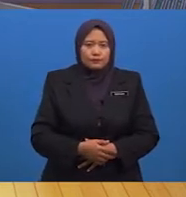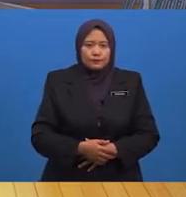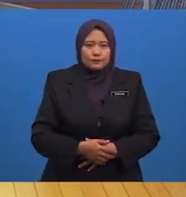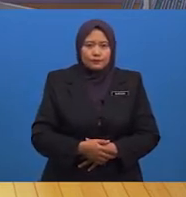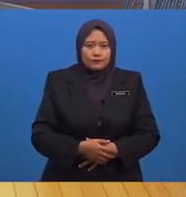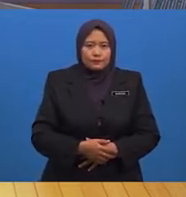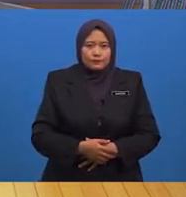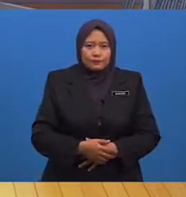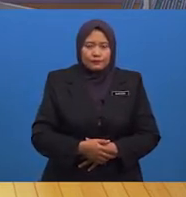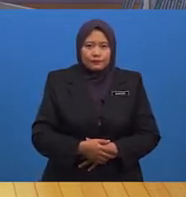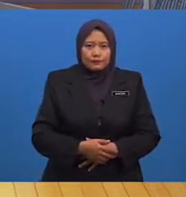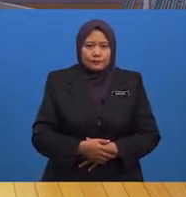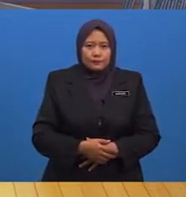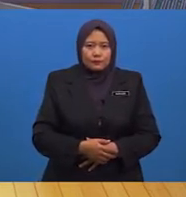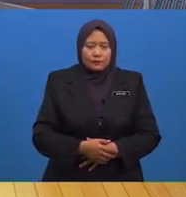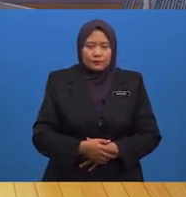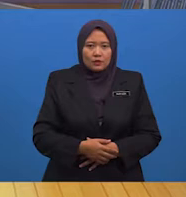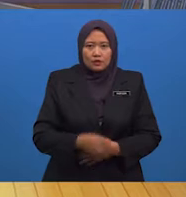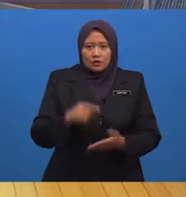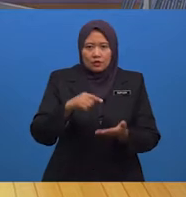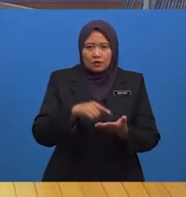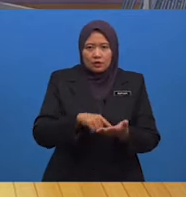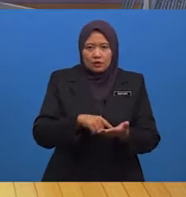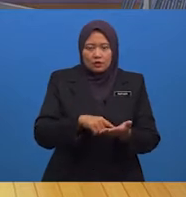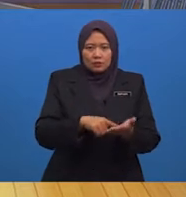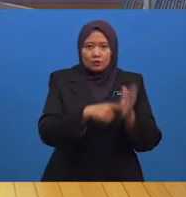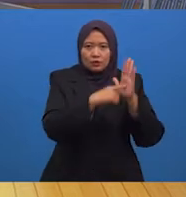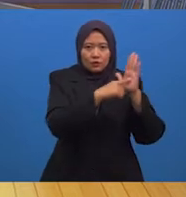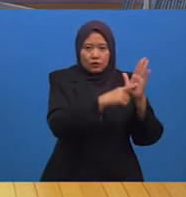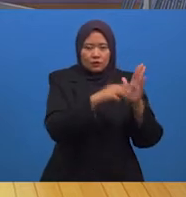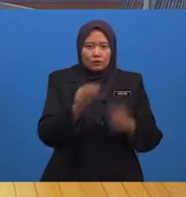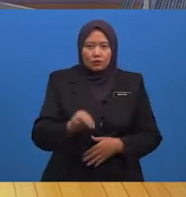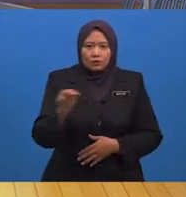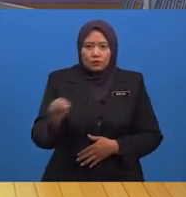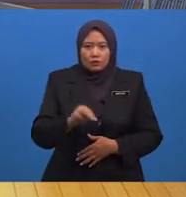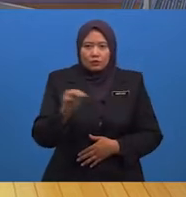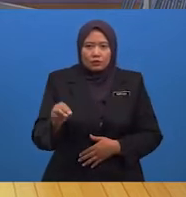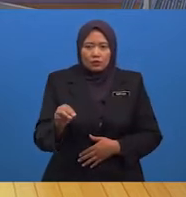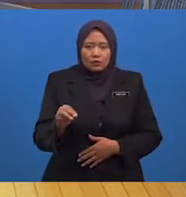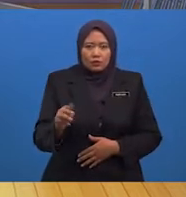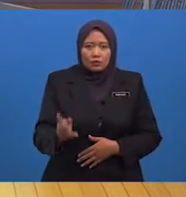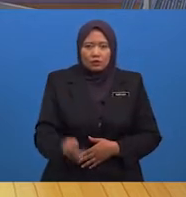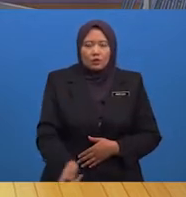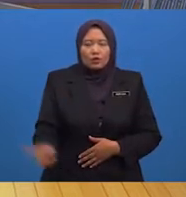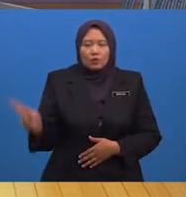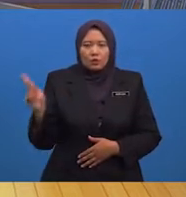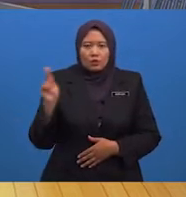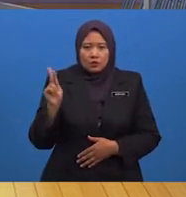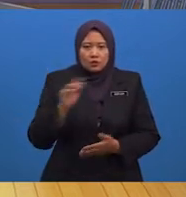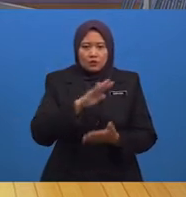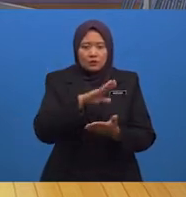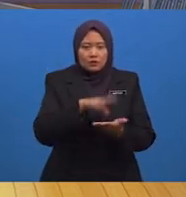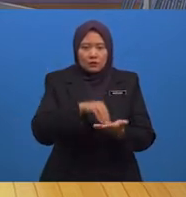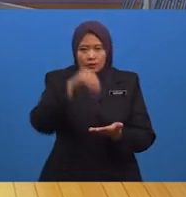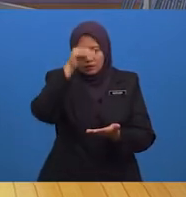betul. Hal ini dapat menunjukkan bahawa murid-murid telah menguasai subtopik